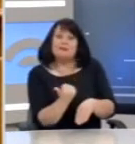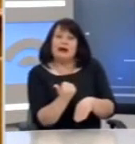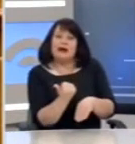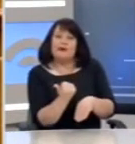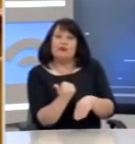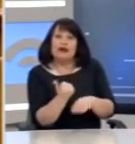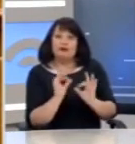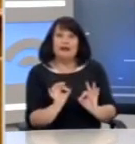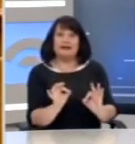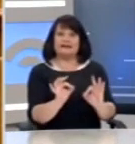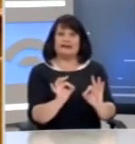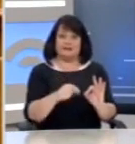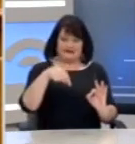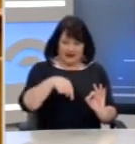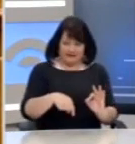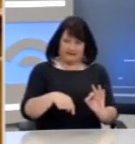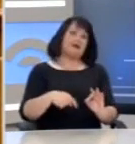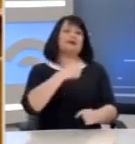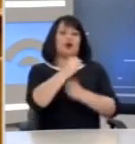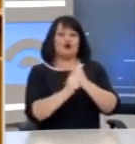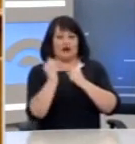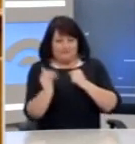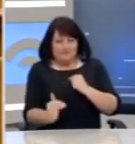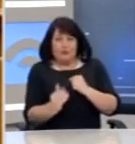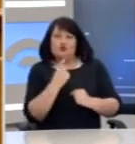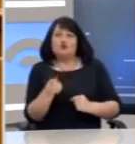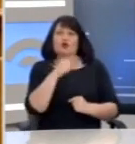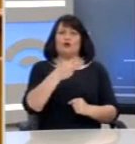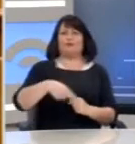είναι συνεπής δημοσιονομική πολιτική. Εμείς